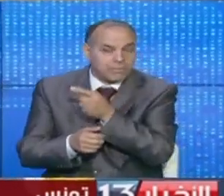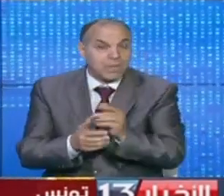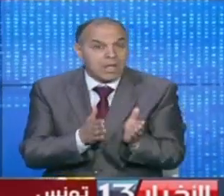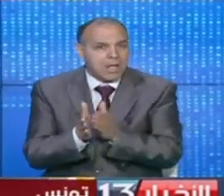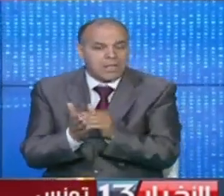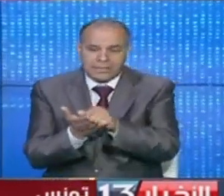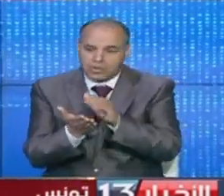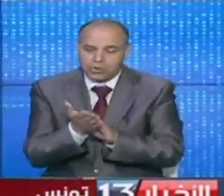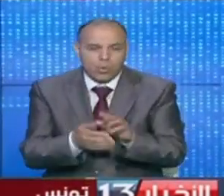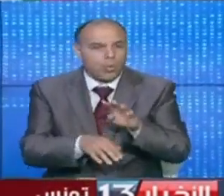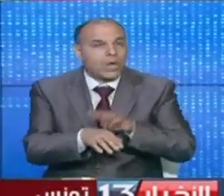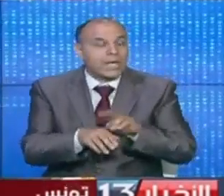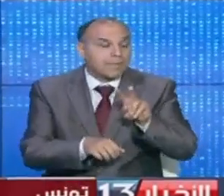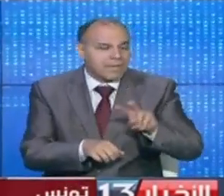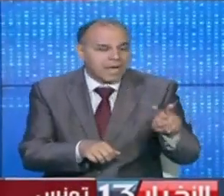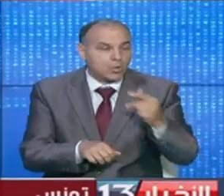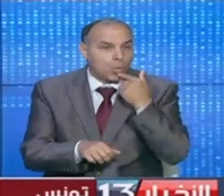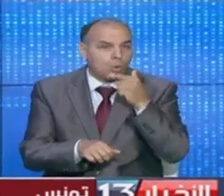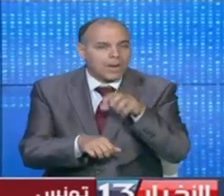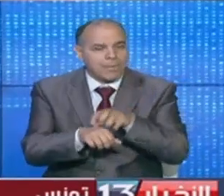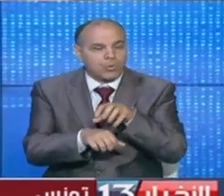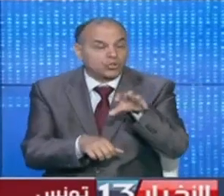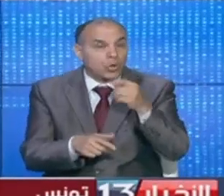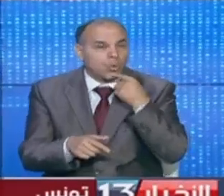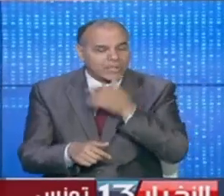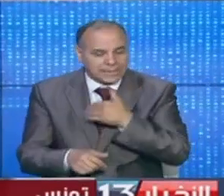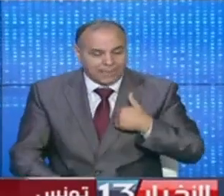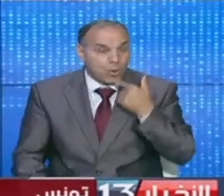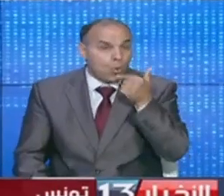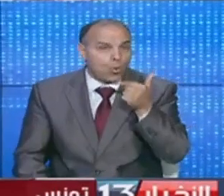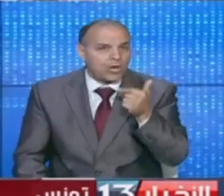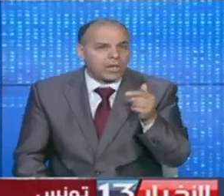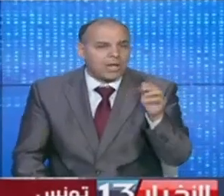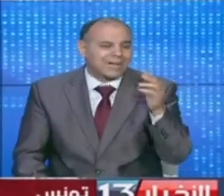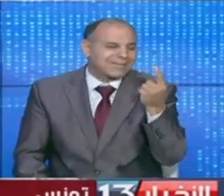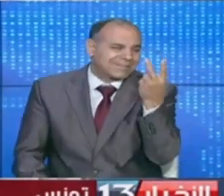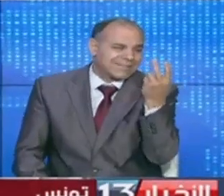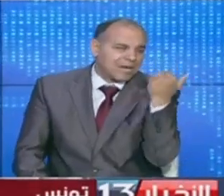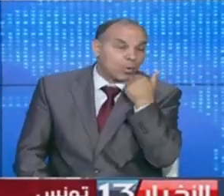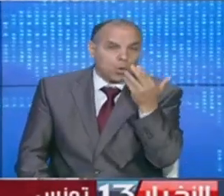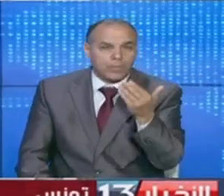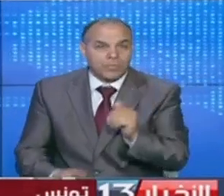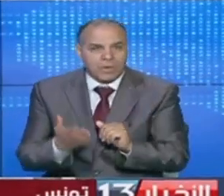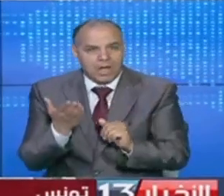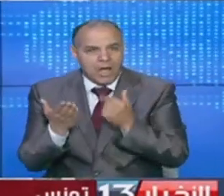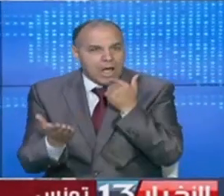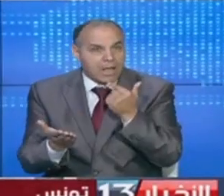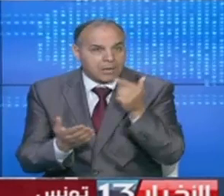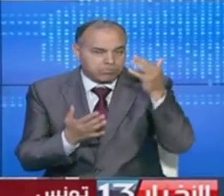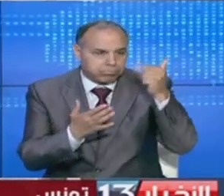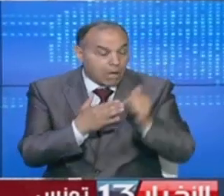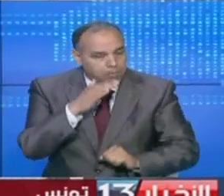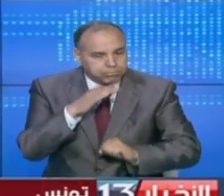وسجلت ولايه بن عروس وفق المندوبيه الجهويه للصحه خلال ثمان واربعين ساعه من قضيه رقما